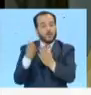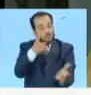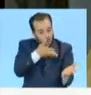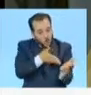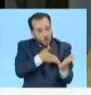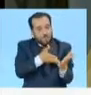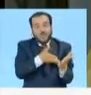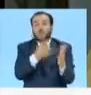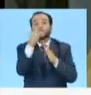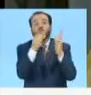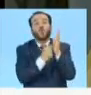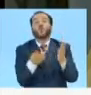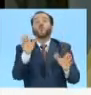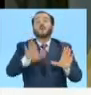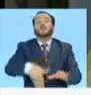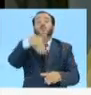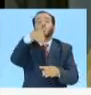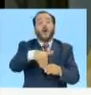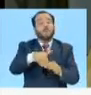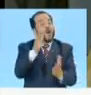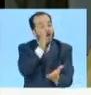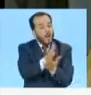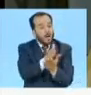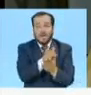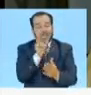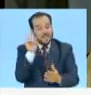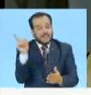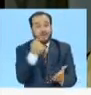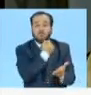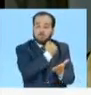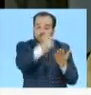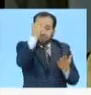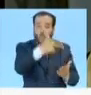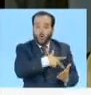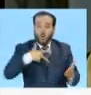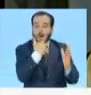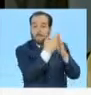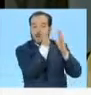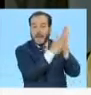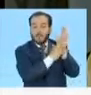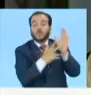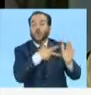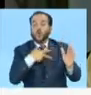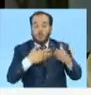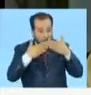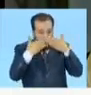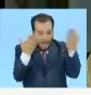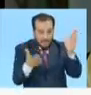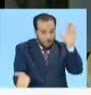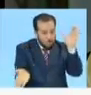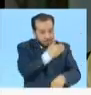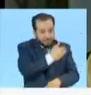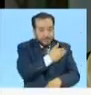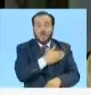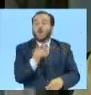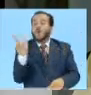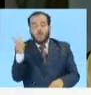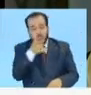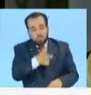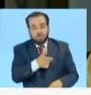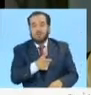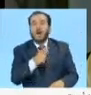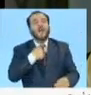وأعطت مجلس النواب أيضا الحق إن لم تستطع رفض برنامج الحكومة وإقالة الحكومة أن تعلن